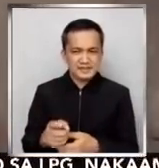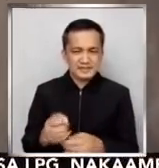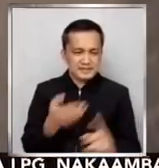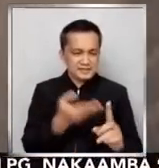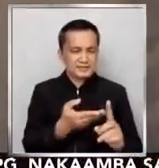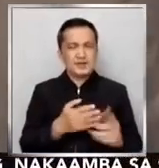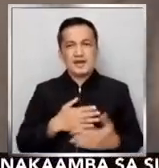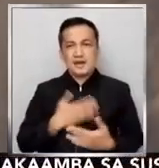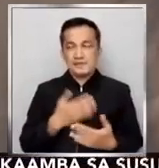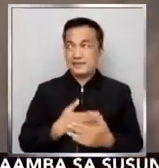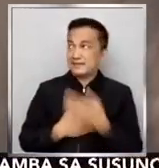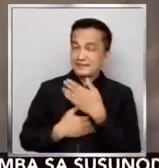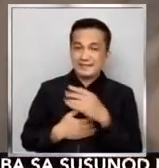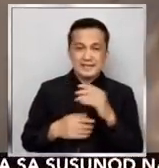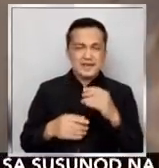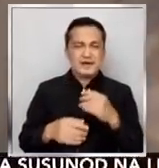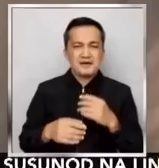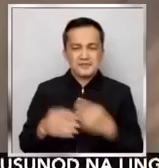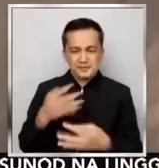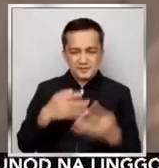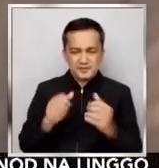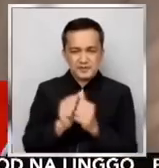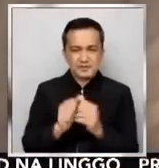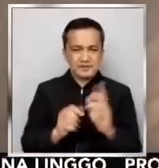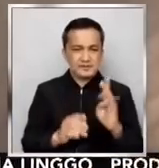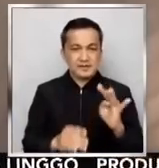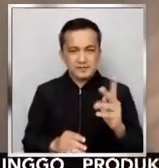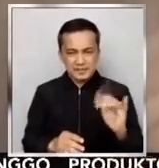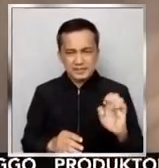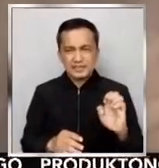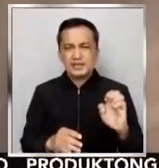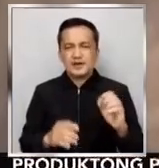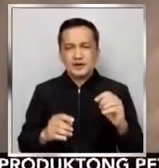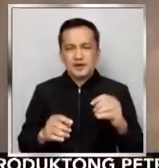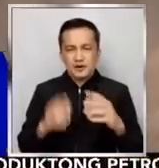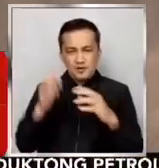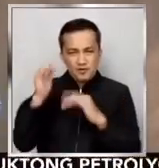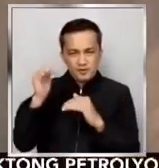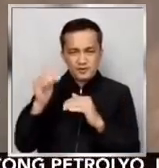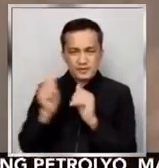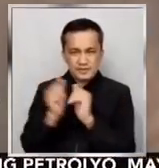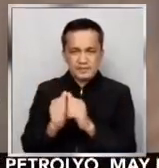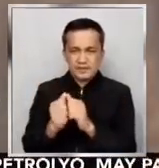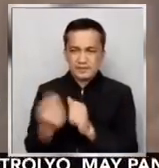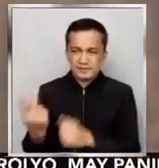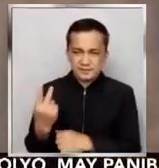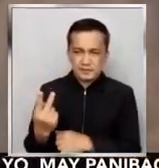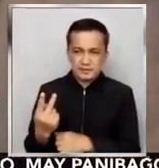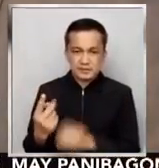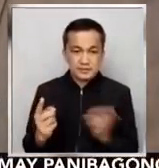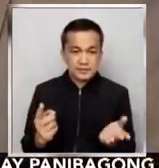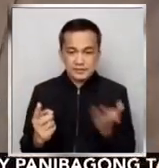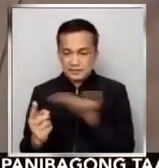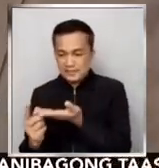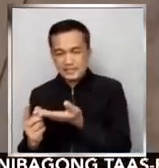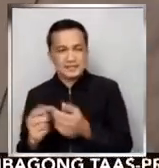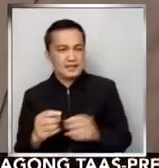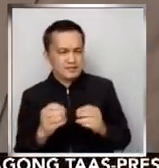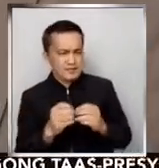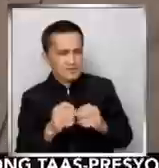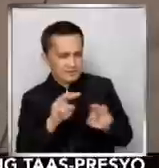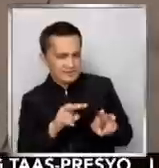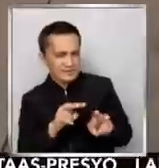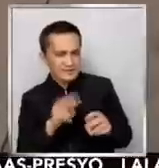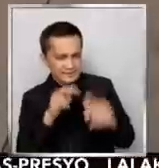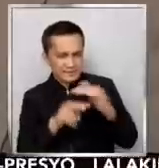hopefully after this, siya pa rin yung makakasama ko. I look forward to see more of David this